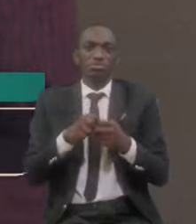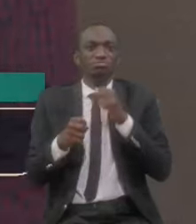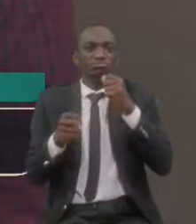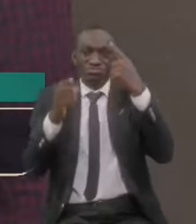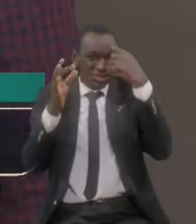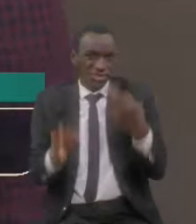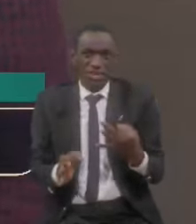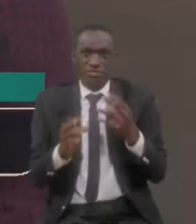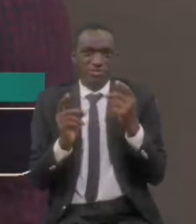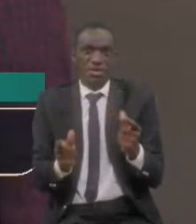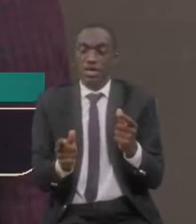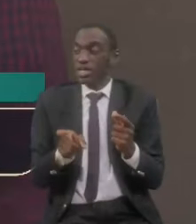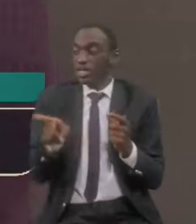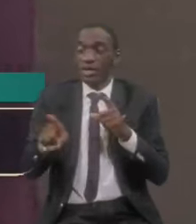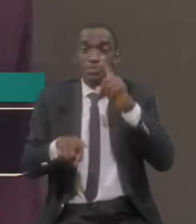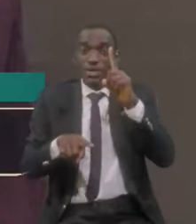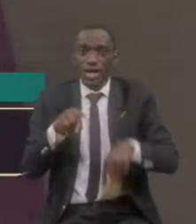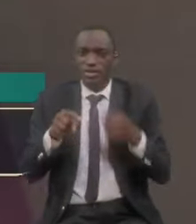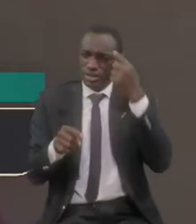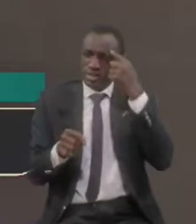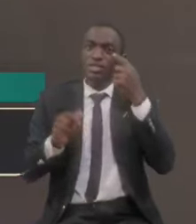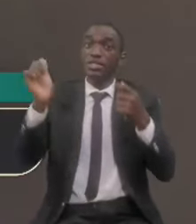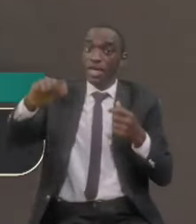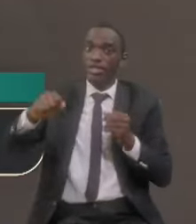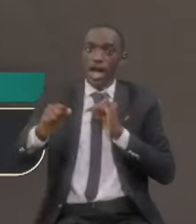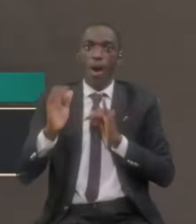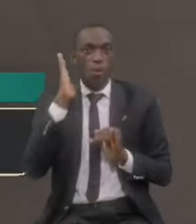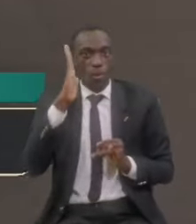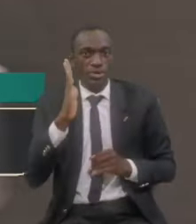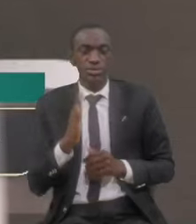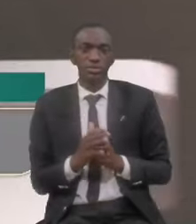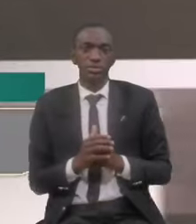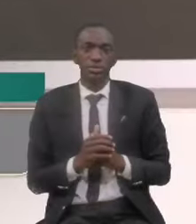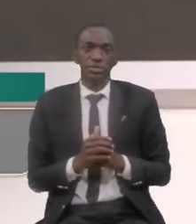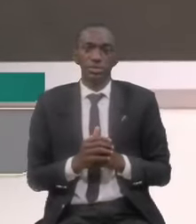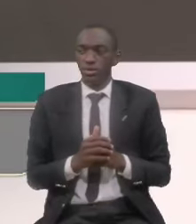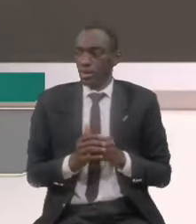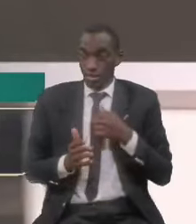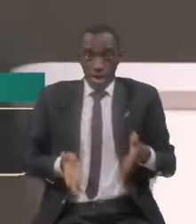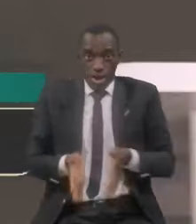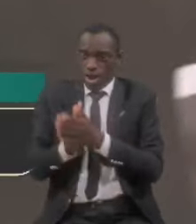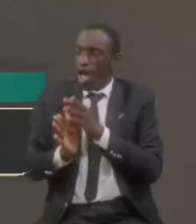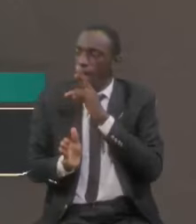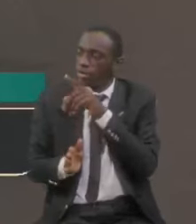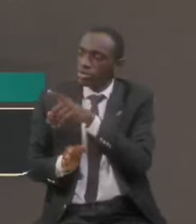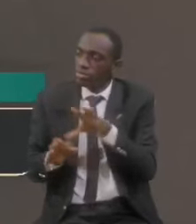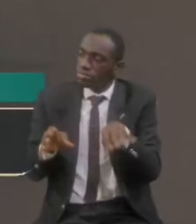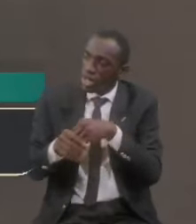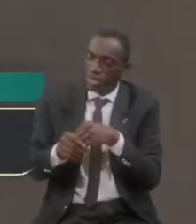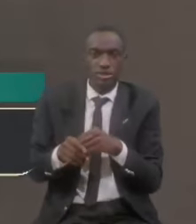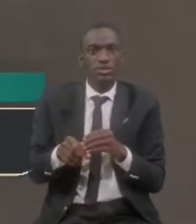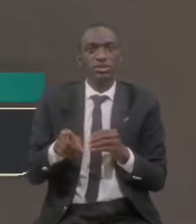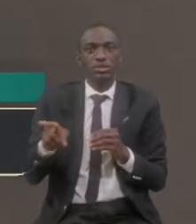Et il n'arrive pas à réfléchir. Oui, je le peux. Est-ce que tu es marié? Je pense à ça, hein.